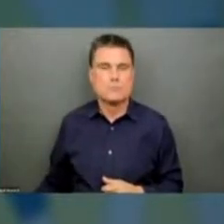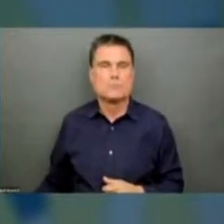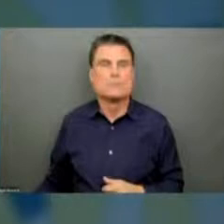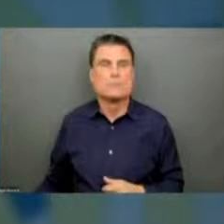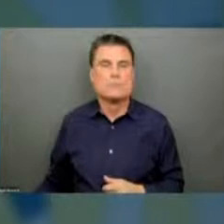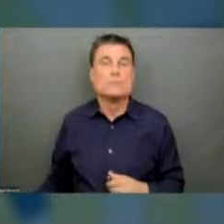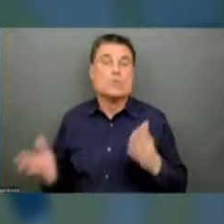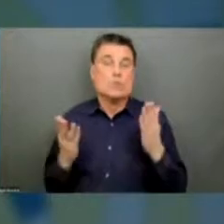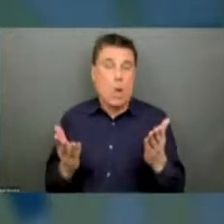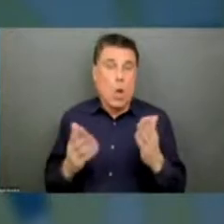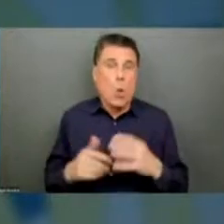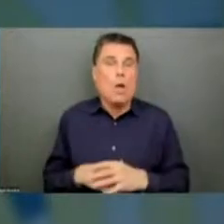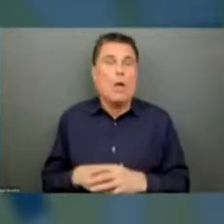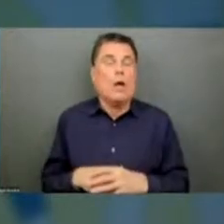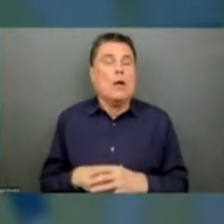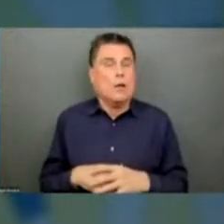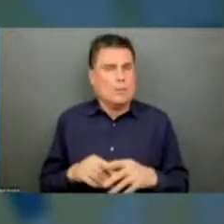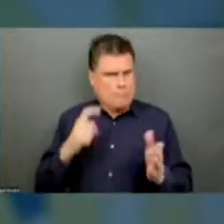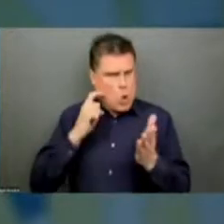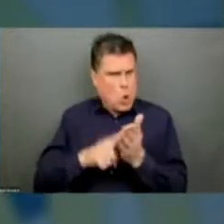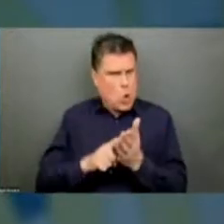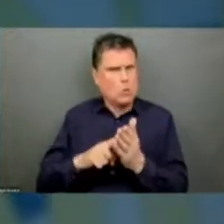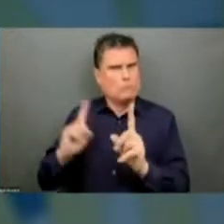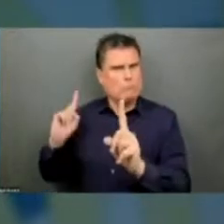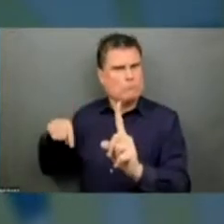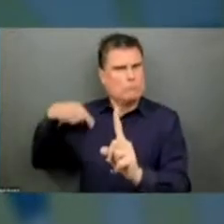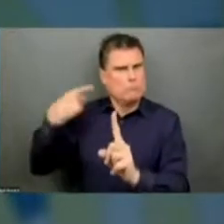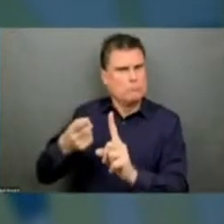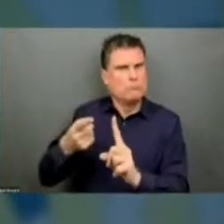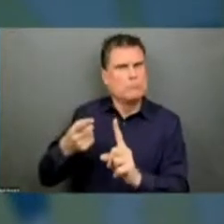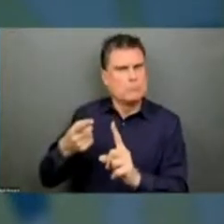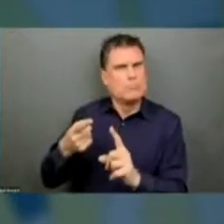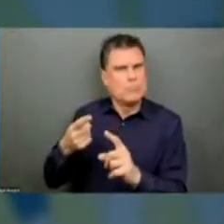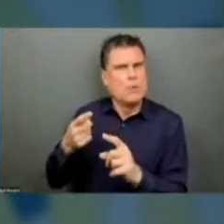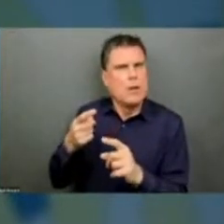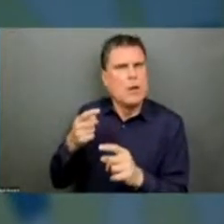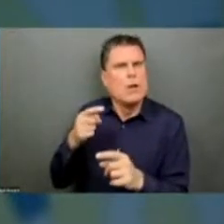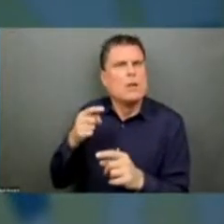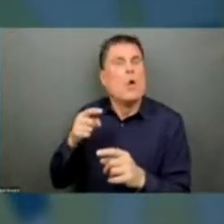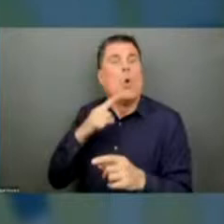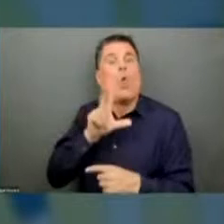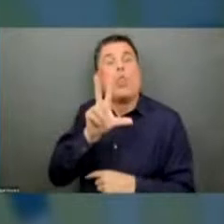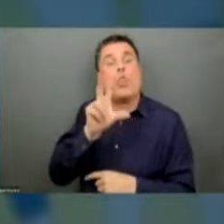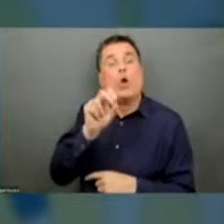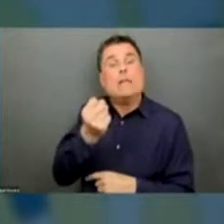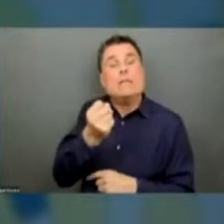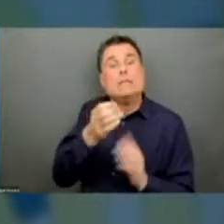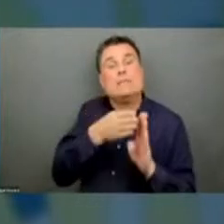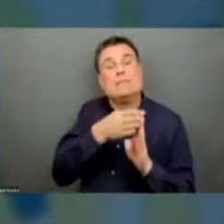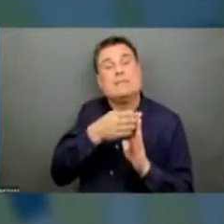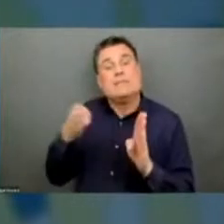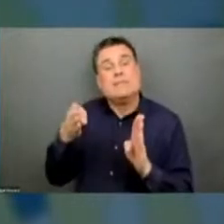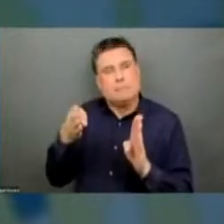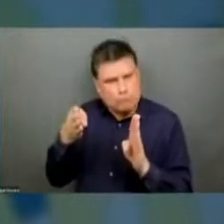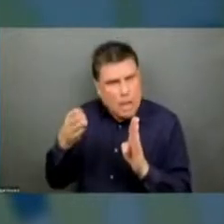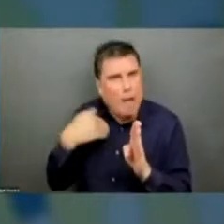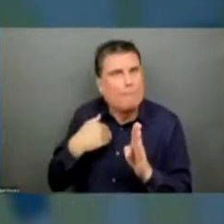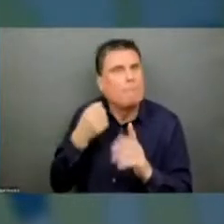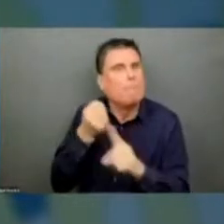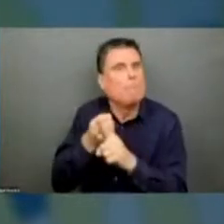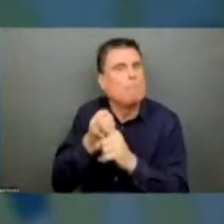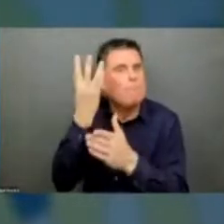护，越是到年龄大，这个黑颜色的越高。 And that is